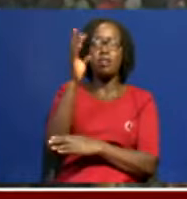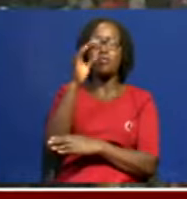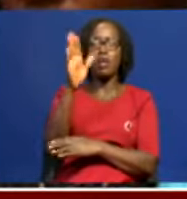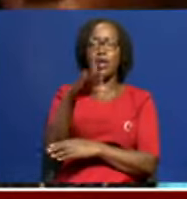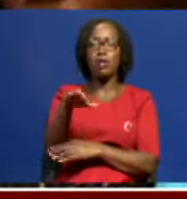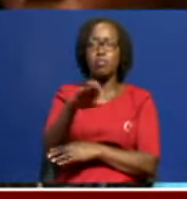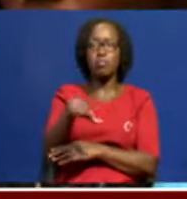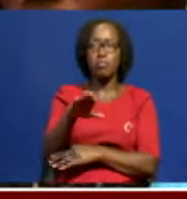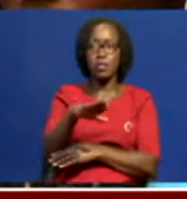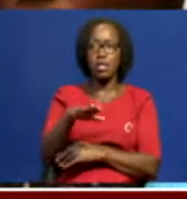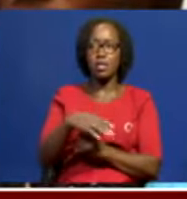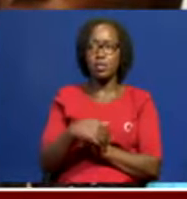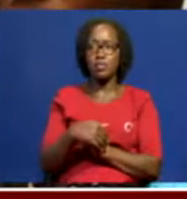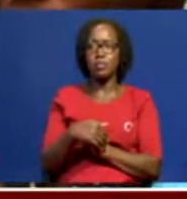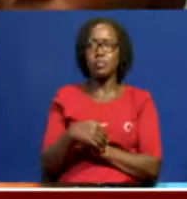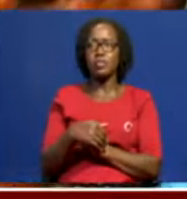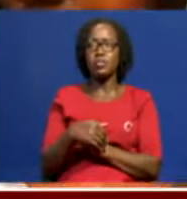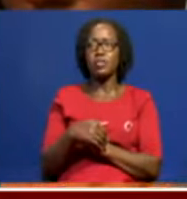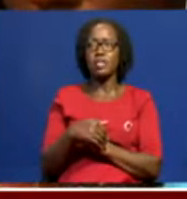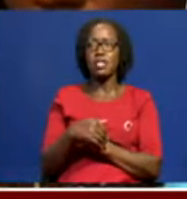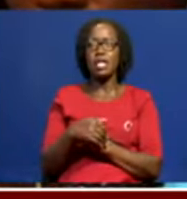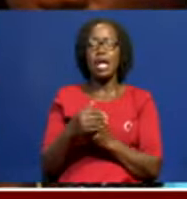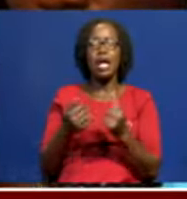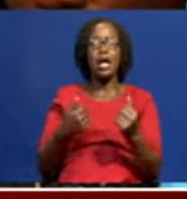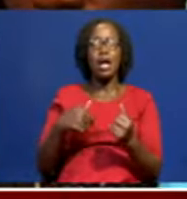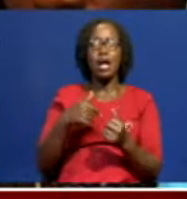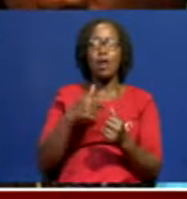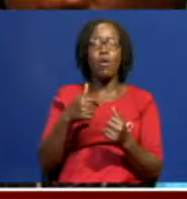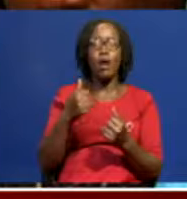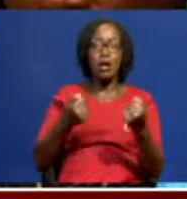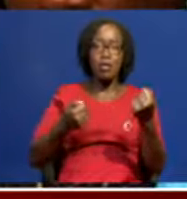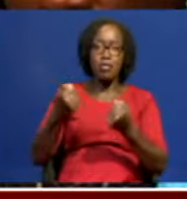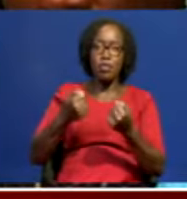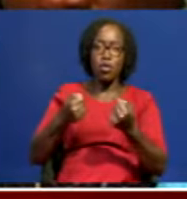hilo. Kuendelea hapo, idari yetu ya zima moto ikafika.